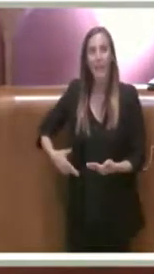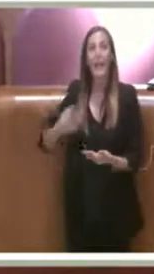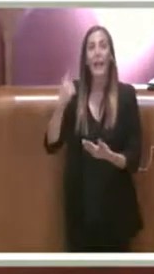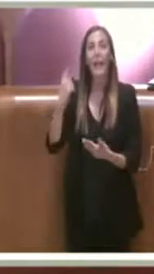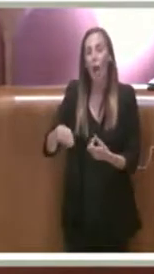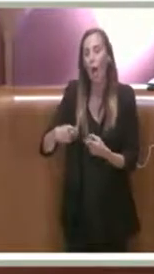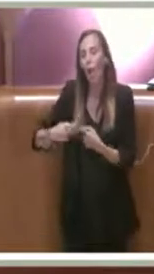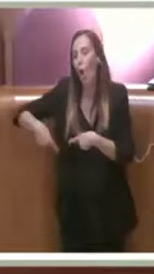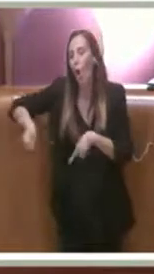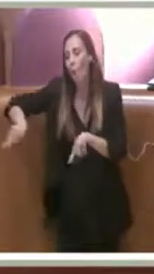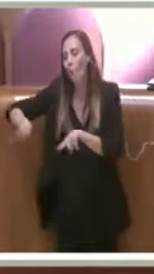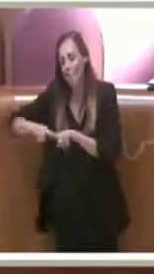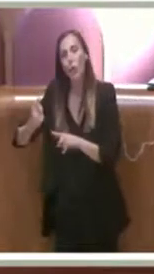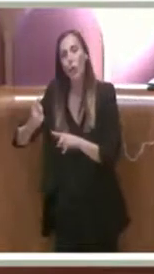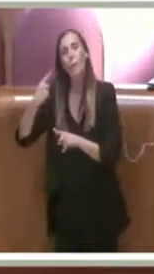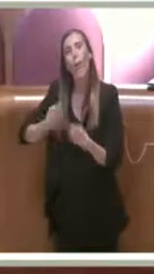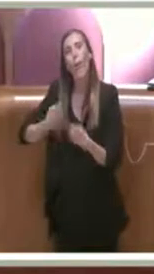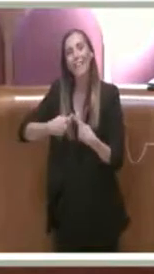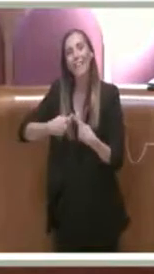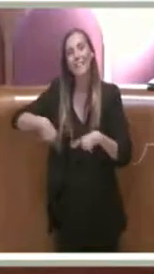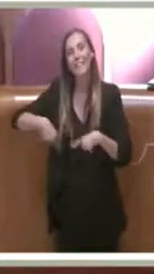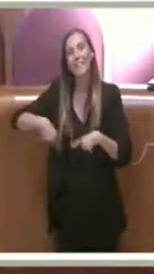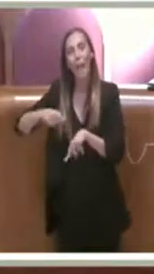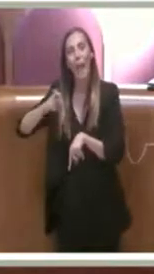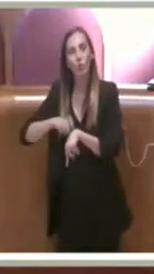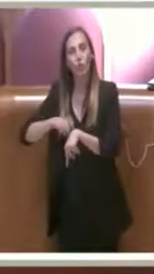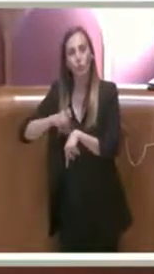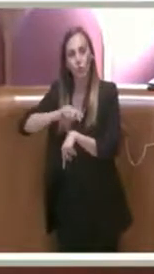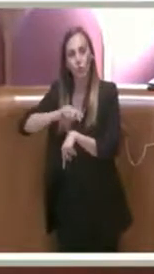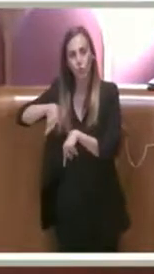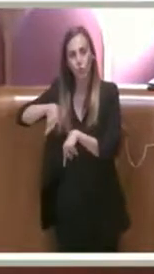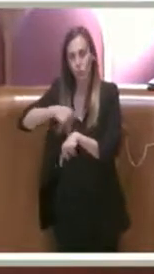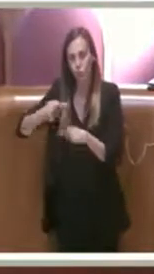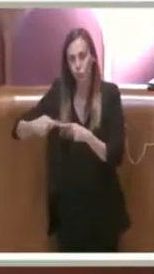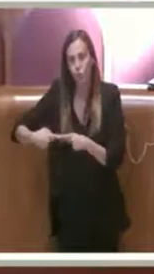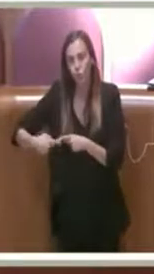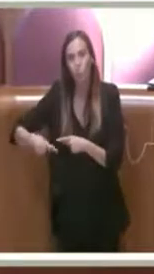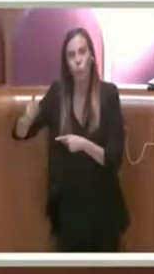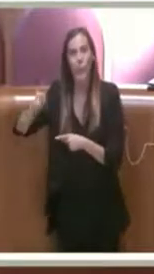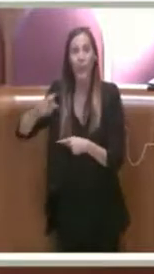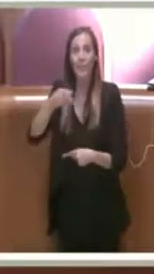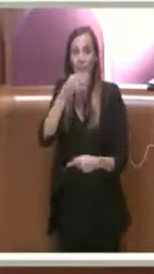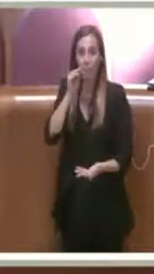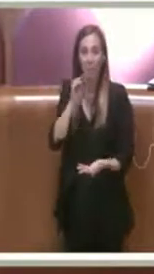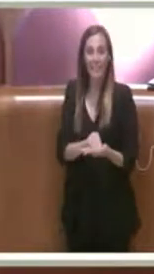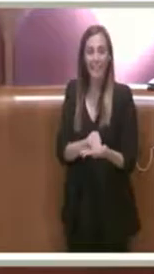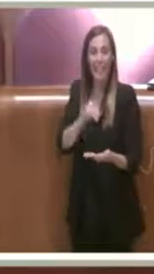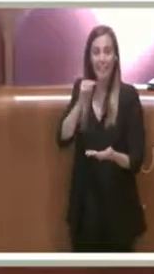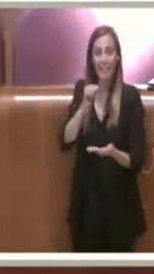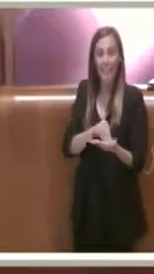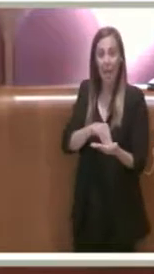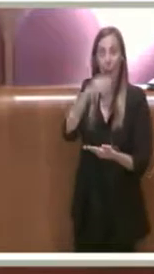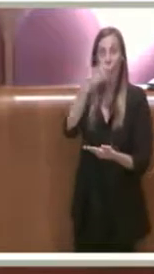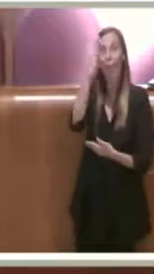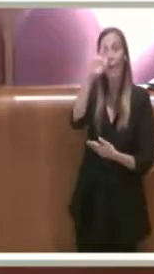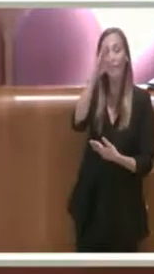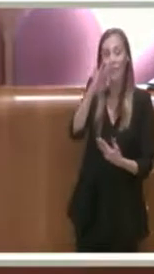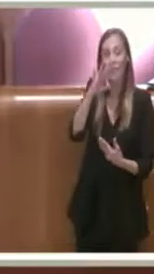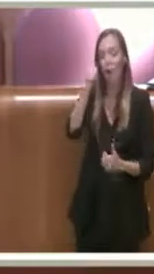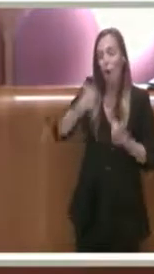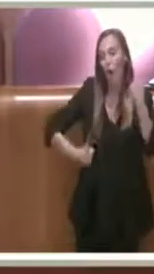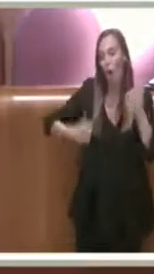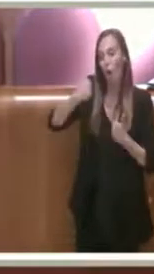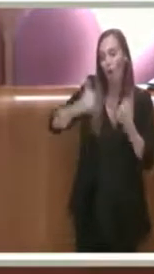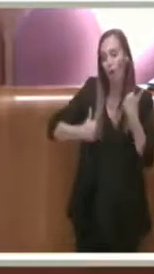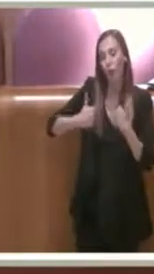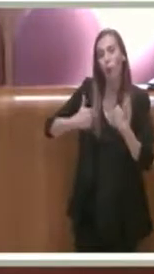di commissioni ed assemblee. Quindi abbiamo pensato ad una presenza qualificata rispetto alla durata. Nel testo unico